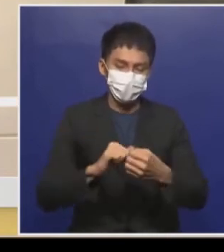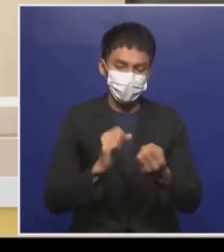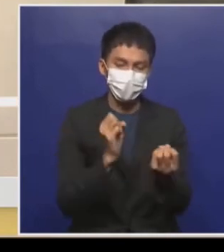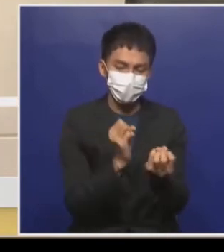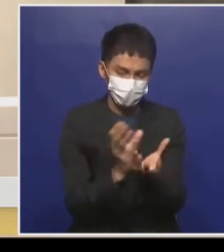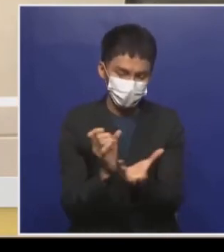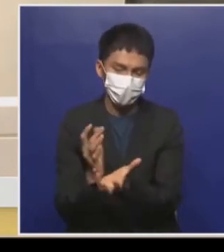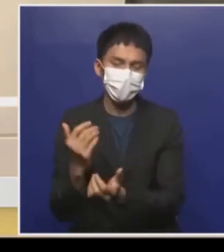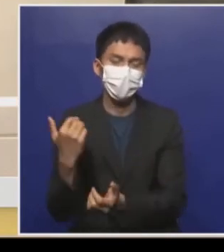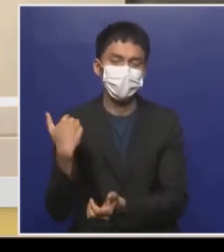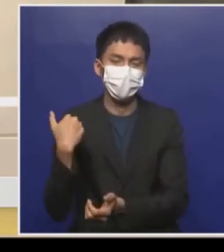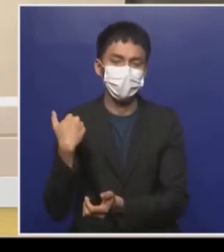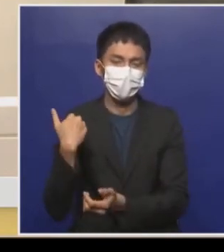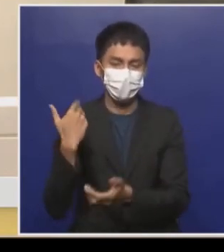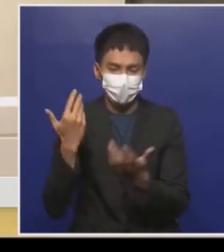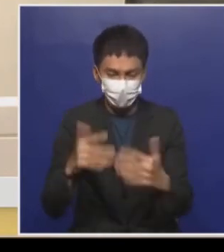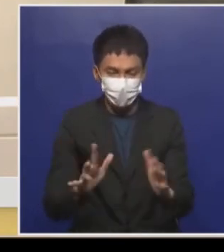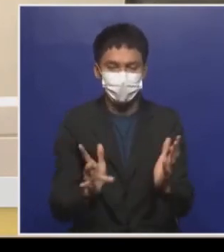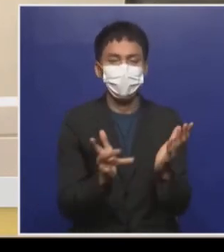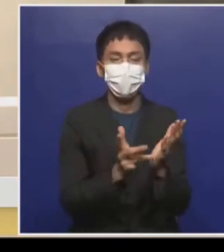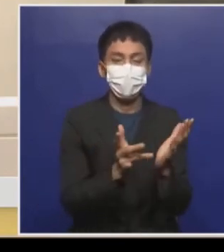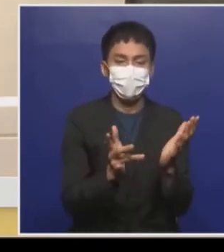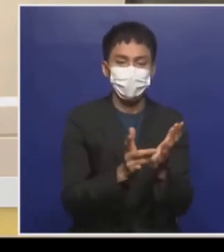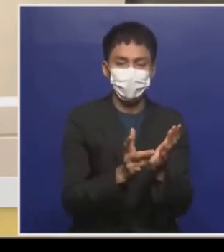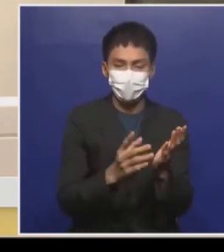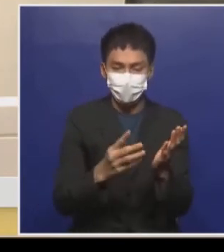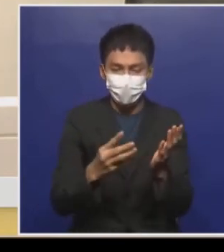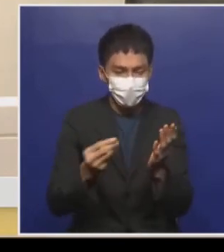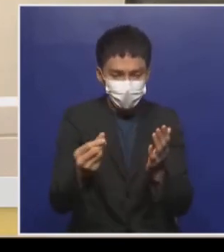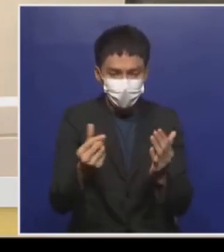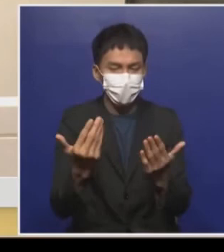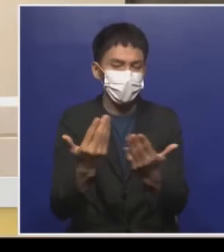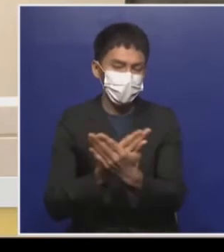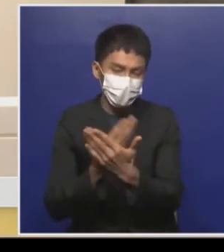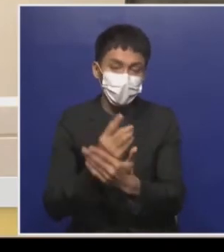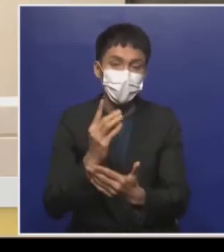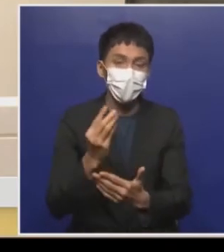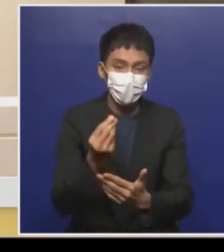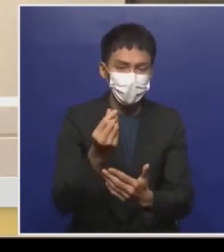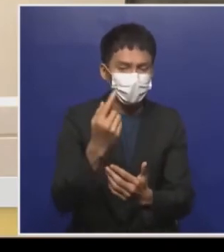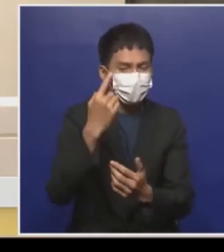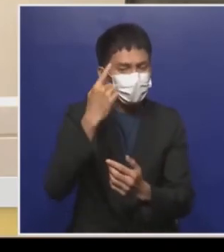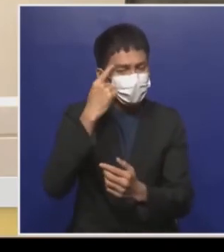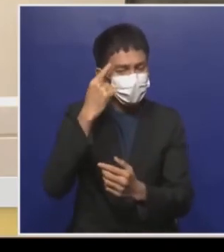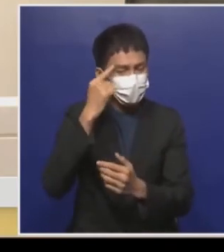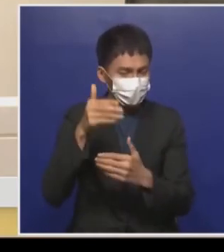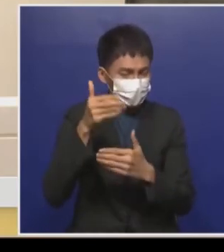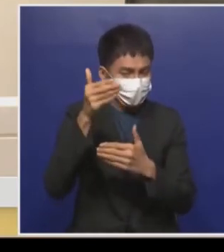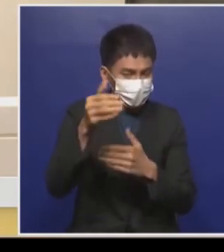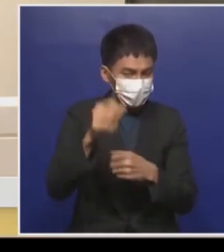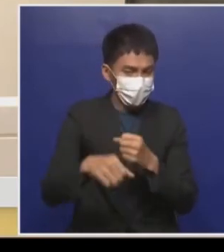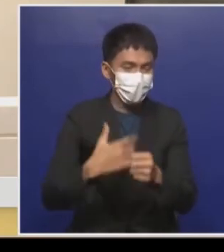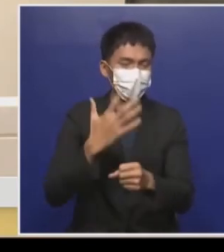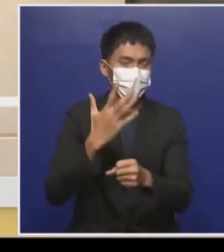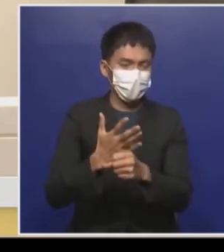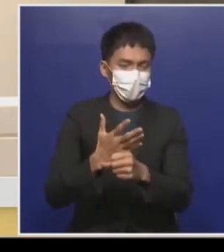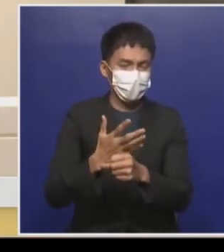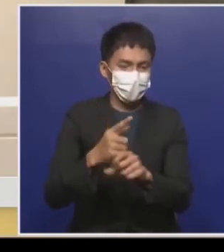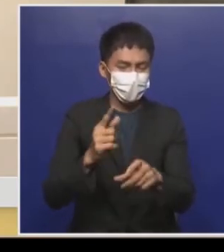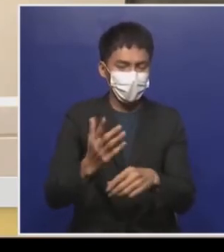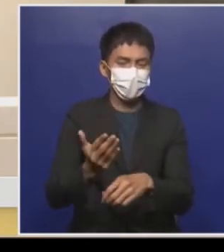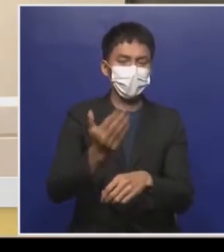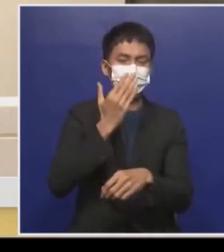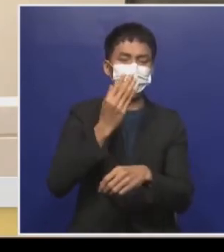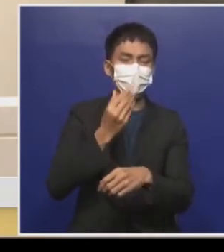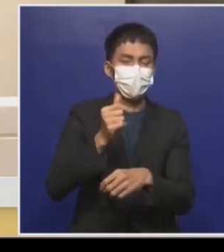ยเฉาะอยยิงเทคโโยีนั้นมีการเปลยแลงอย่เร็วมากการเปยนแลงที่คาดวจะเกิดขึ้นภายใ 5ีนั้นเกิดขนภายใน